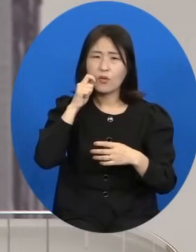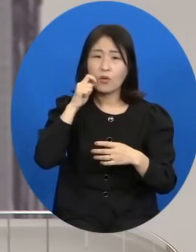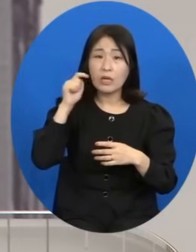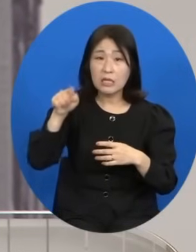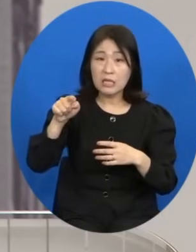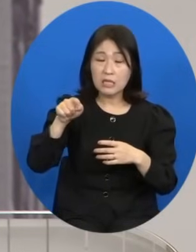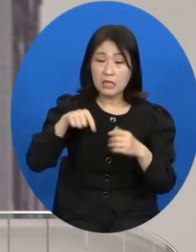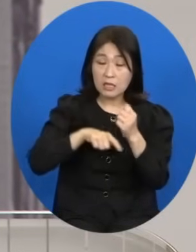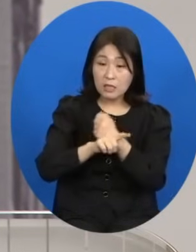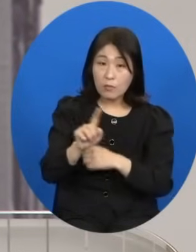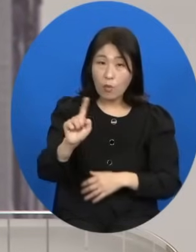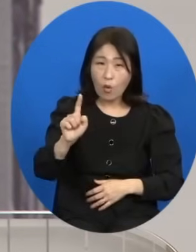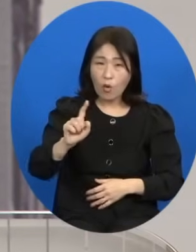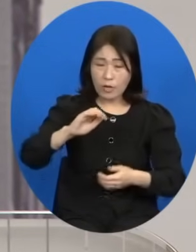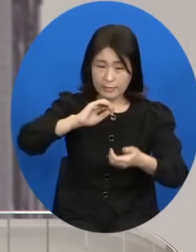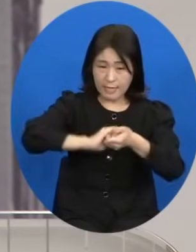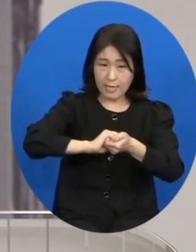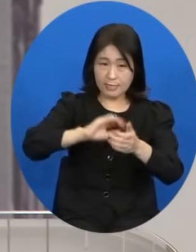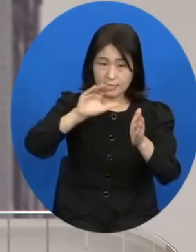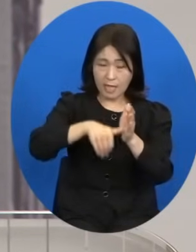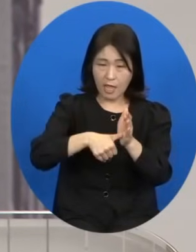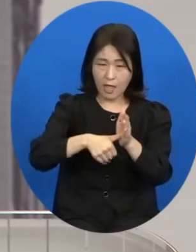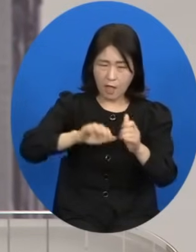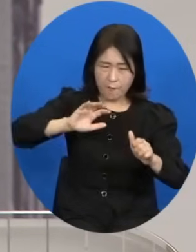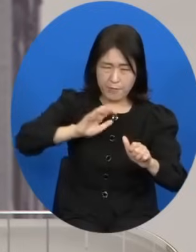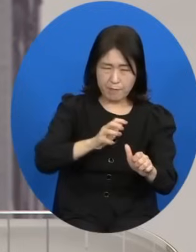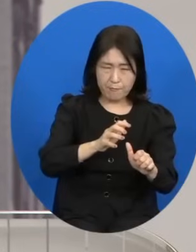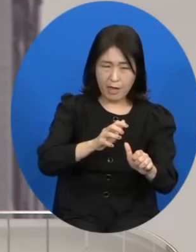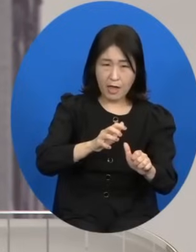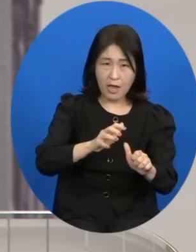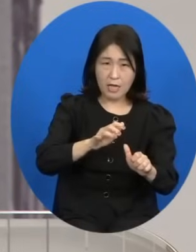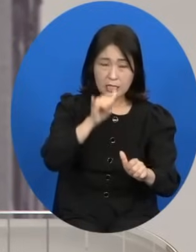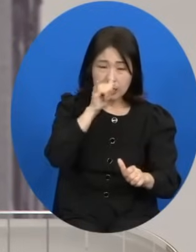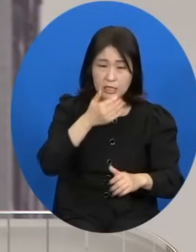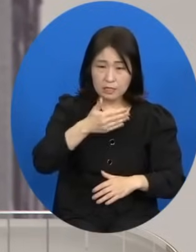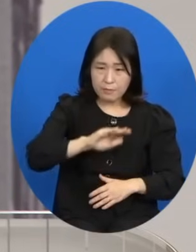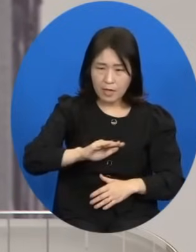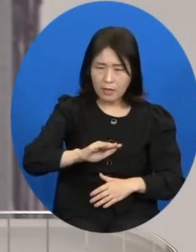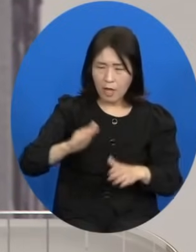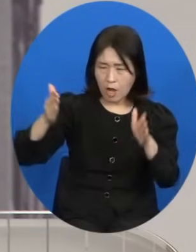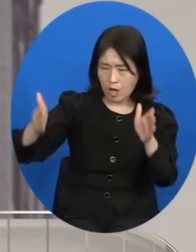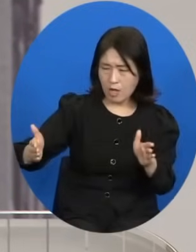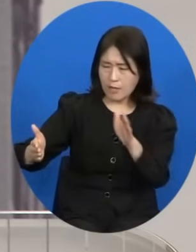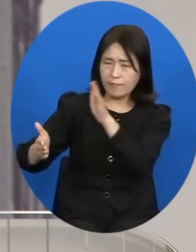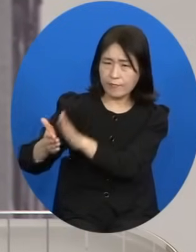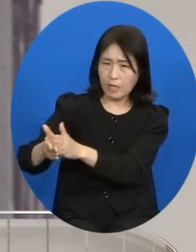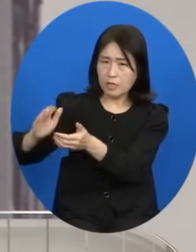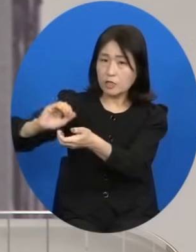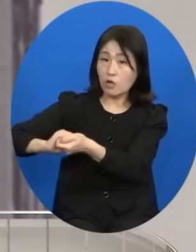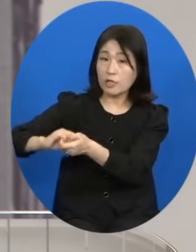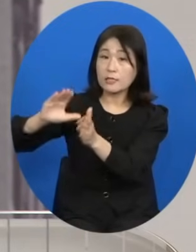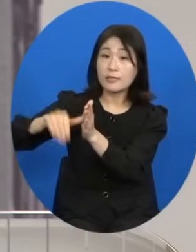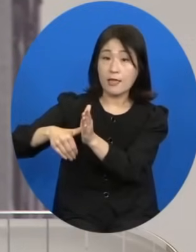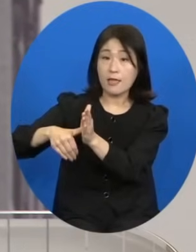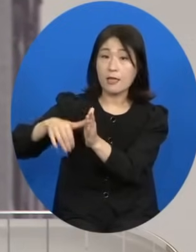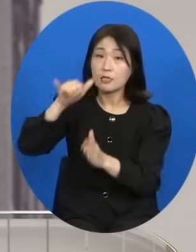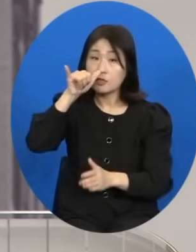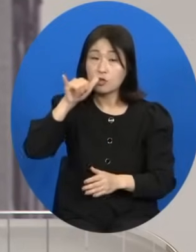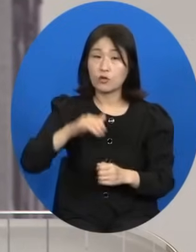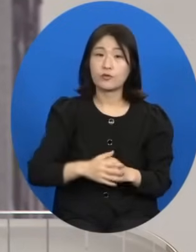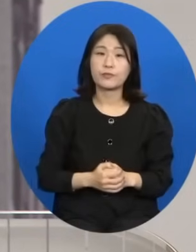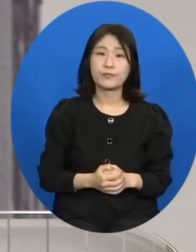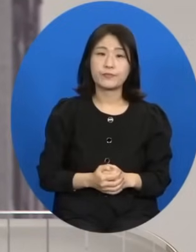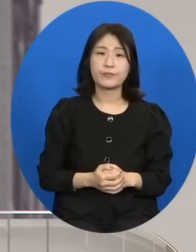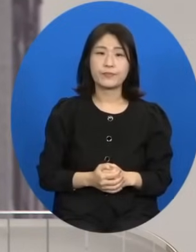반드시 있을 것이다라는 것과 끝이 있다라는 것을 알려주고 있는 어떤 표현입니다 우리가 이것을 계속 다뤘기 때문에 오늘은이